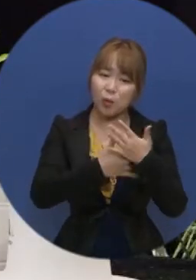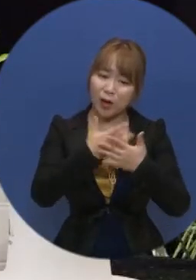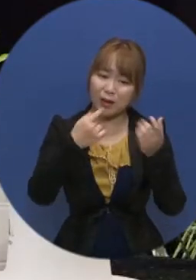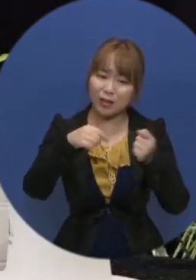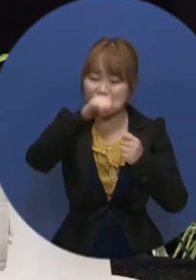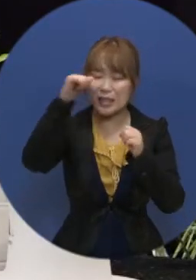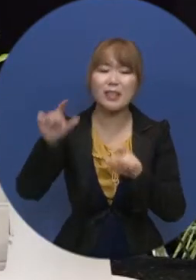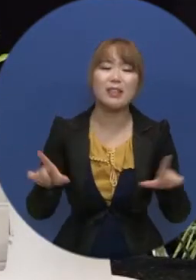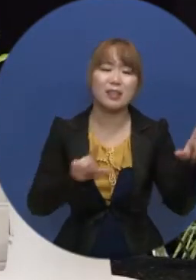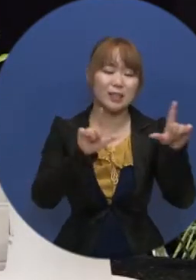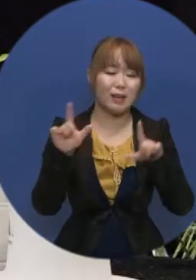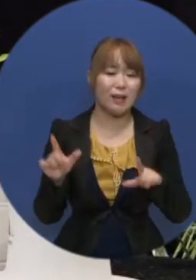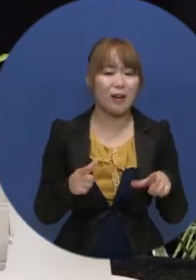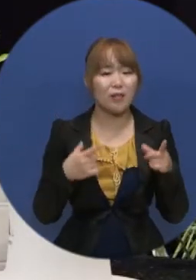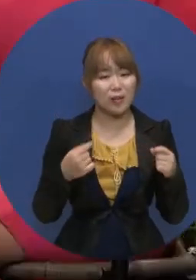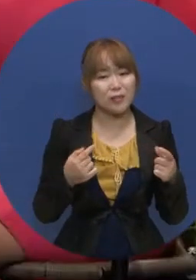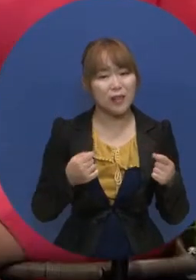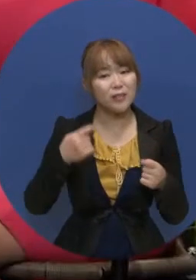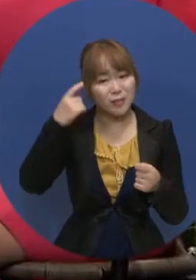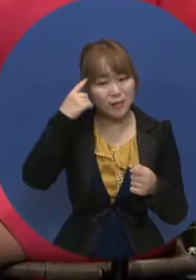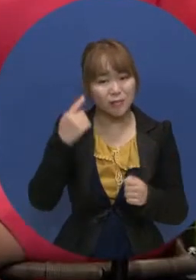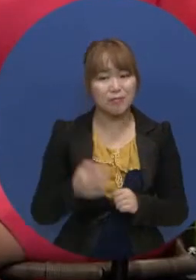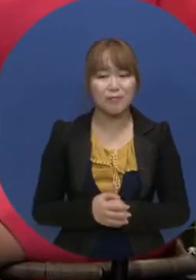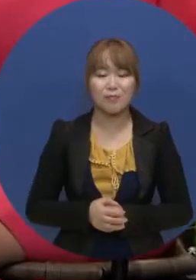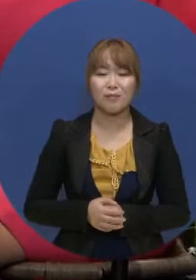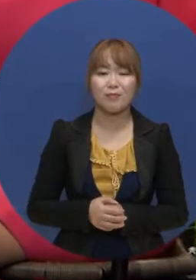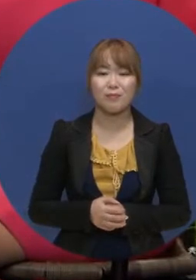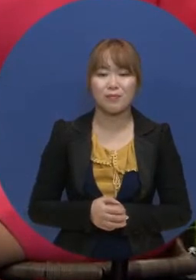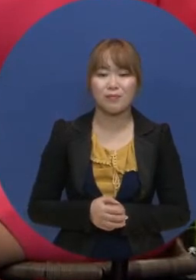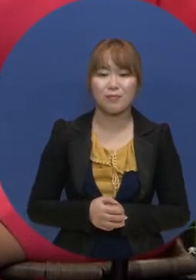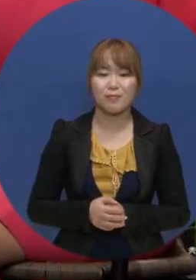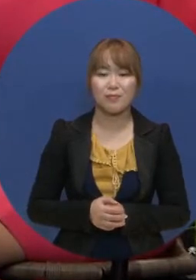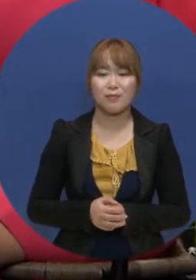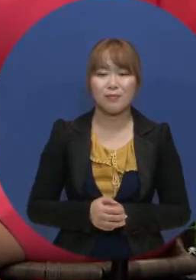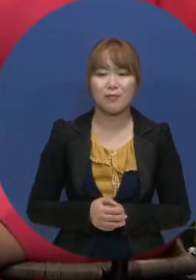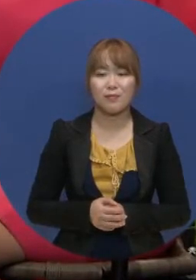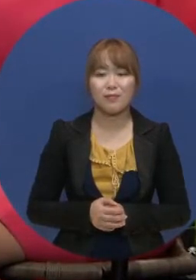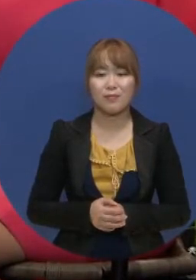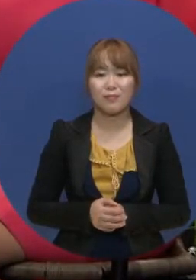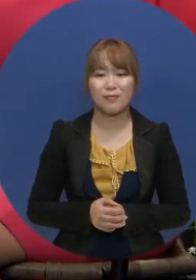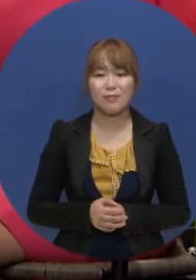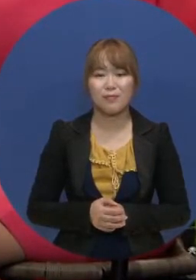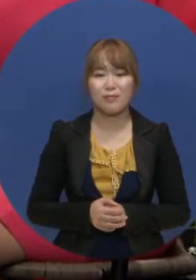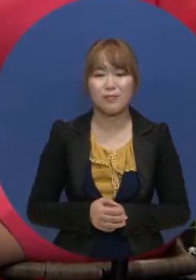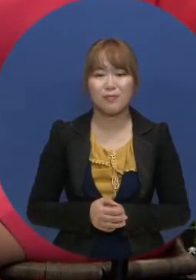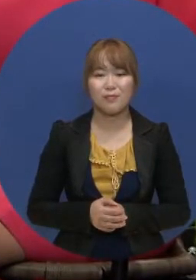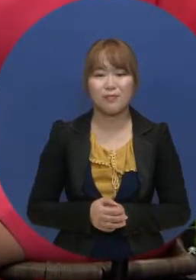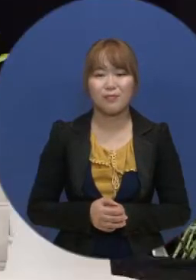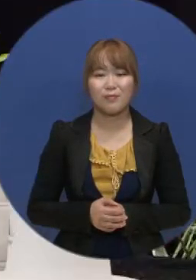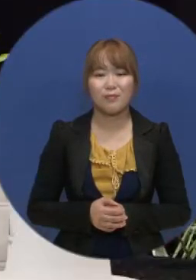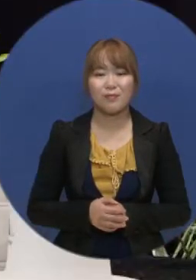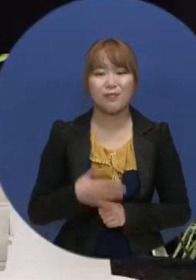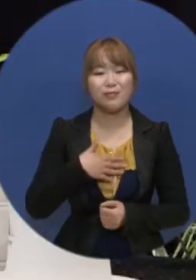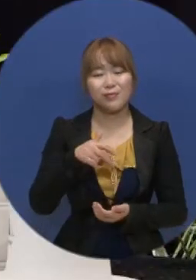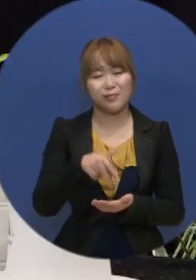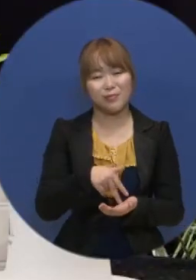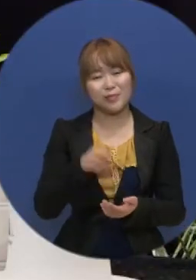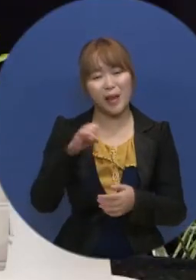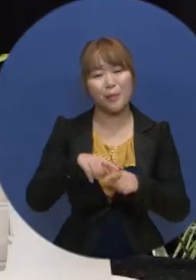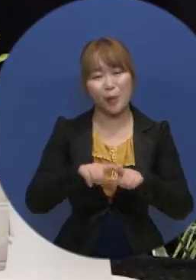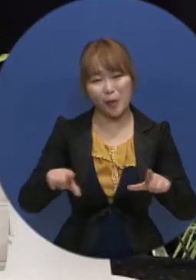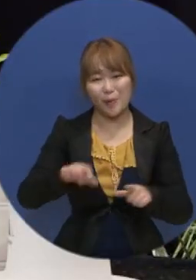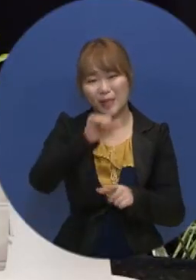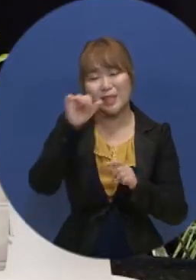인생을 사셨다라는 그런 마음이 들었어요. 그건 뭐 네. 저로서는 뭐 그냥 평범한 인생